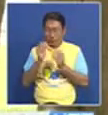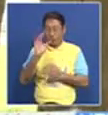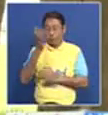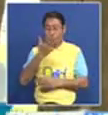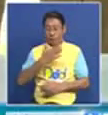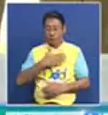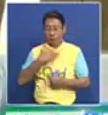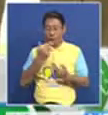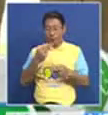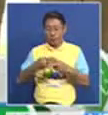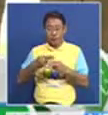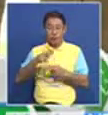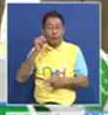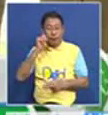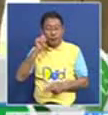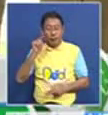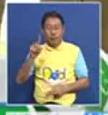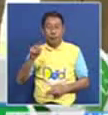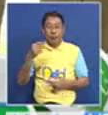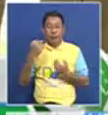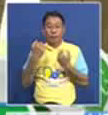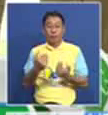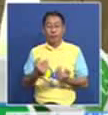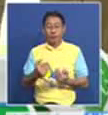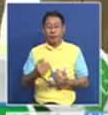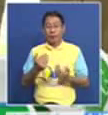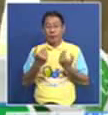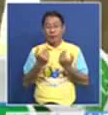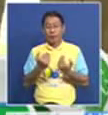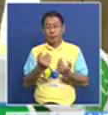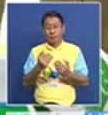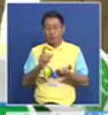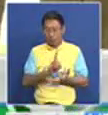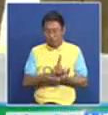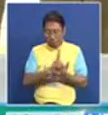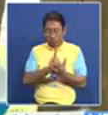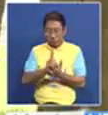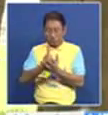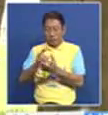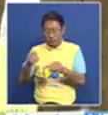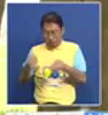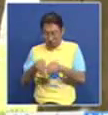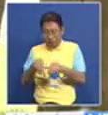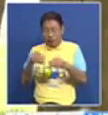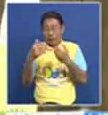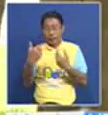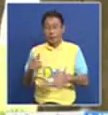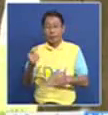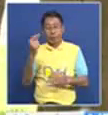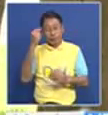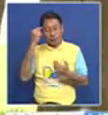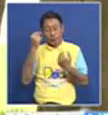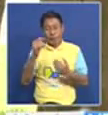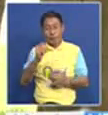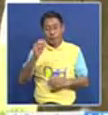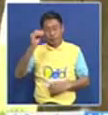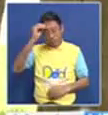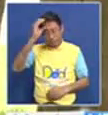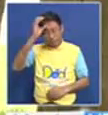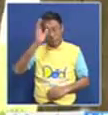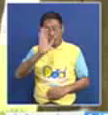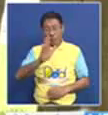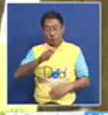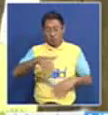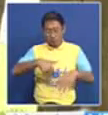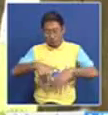ู้ชมพระพรวันนี้กับดิฉันณัฐฐาชื่นพลนะคะคุณผู้ชมคะอีกไม่กี่วันก็ถึงเทศกาลลอยกระทงแล้วค่ะวันนี้ค่ะก็มีภูมิปัญญาชาวบ้านนะคะ